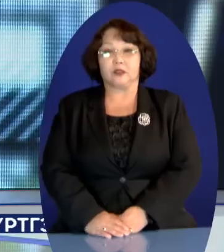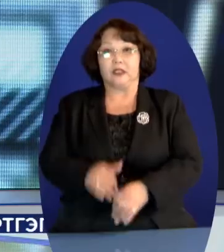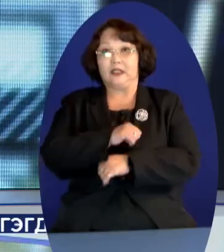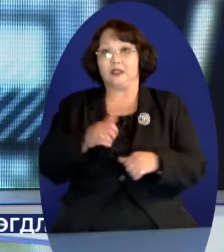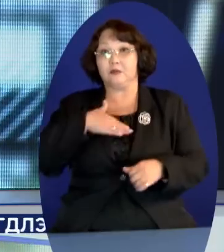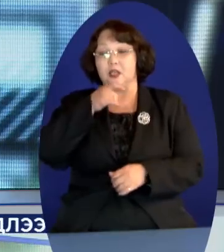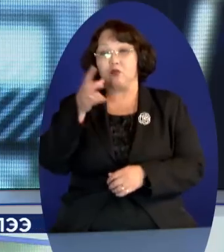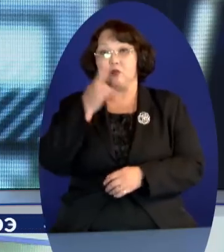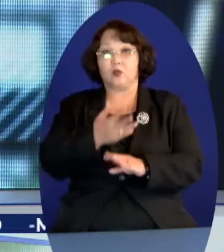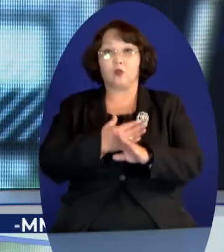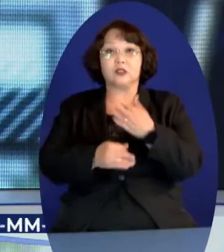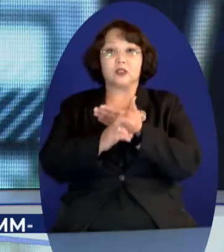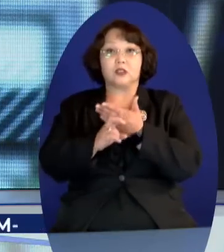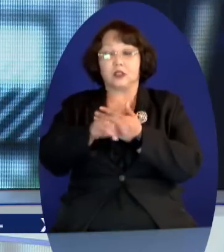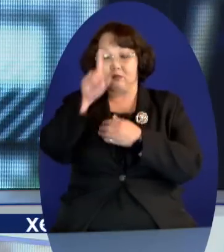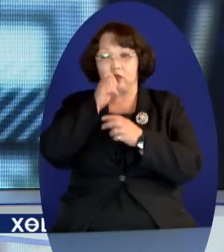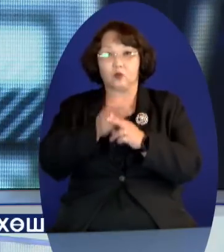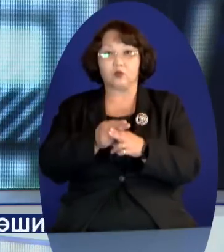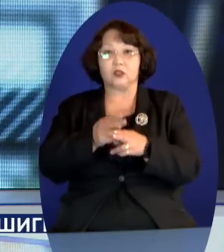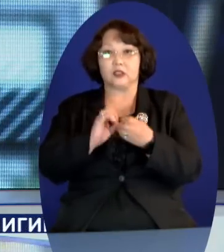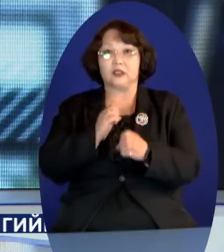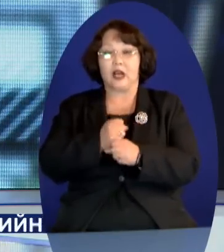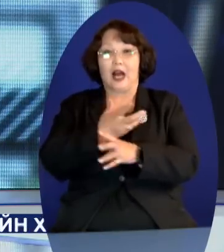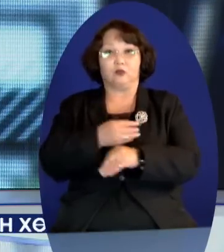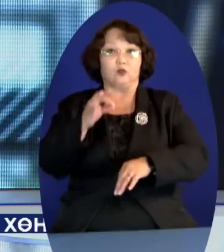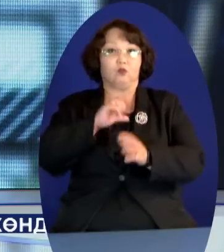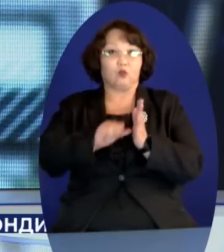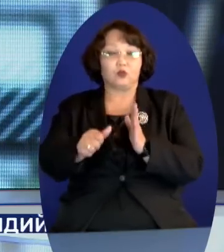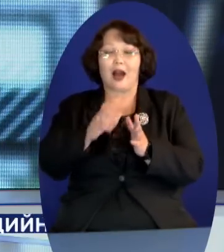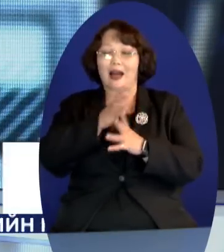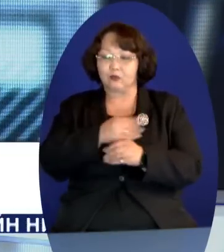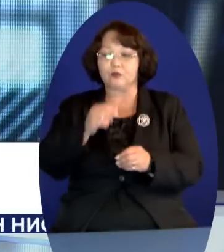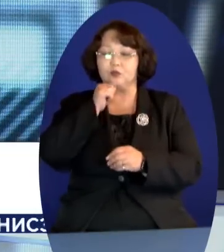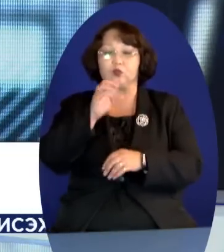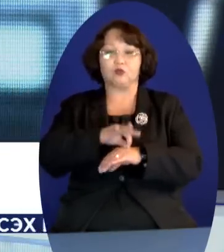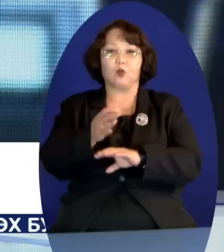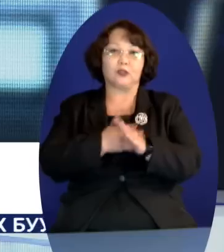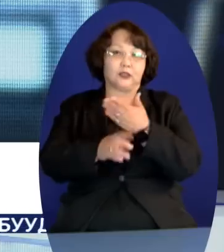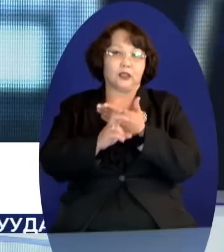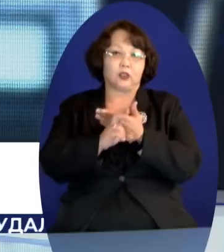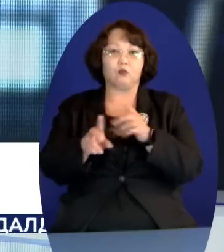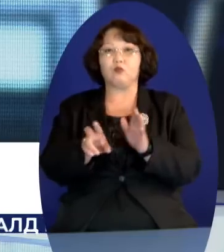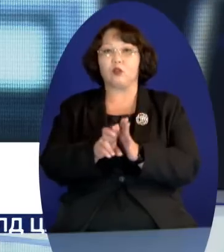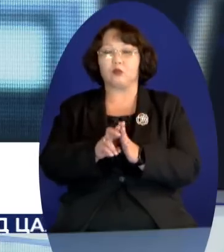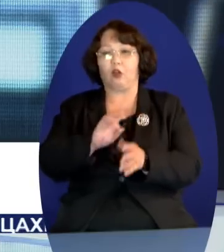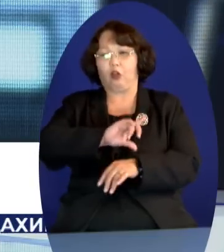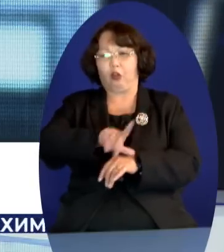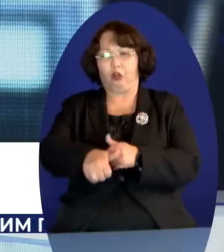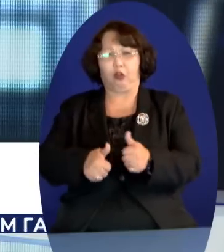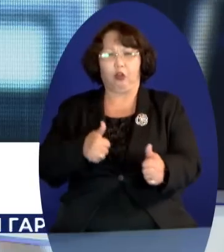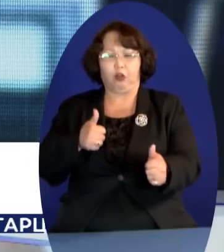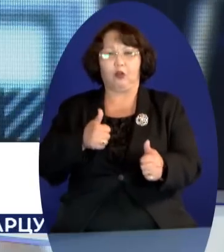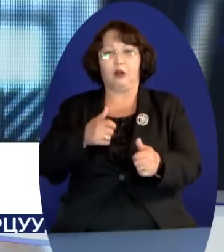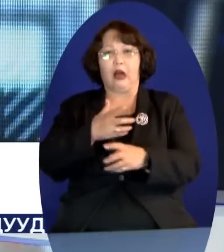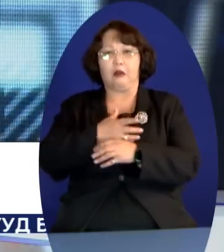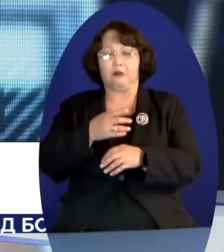Иргэд эрүүл мэндийн урьдчилан сэргийлэх үзлэгт хамрагдах нь халдварт бус өвчлөлөөс урьдчилан сэргийлэх боломжтой. Харин хожуу үедээ оншлогдож байгаа өвчлөлийн